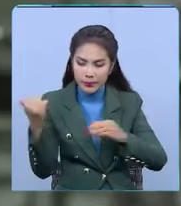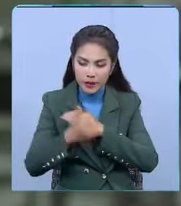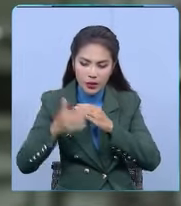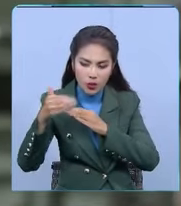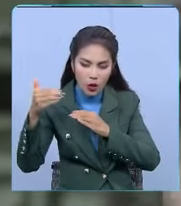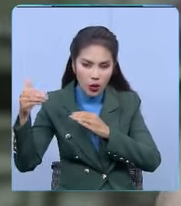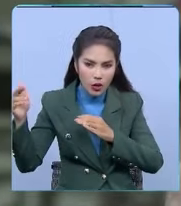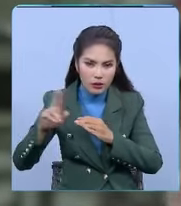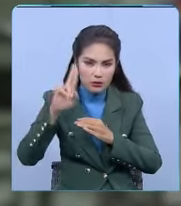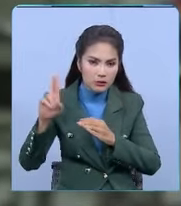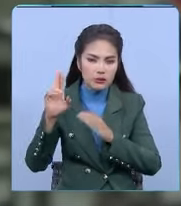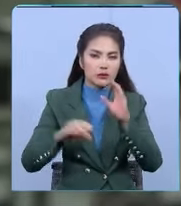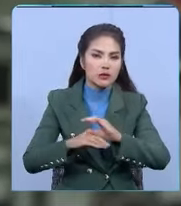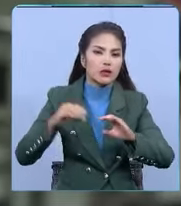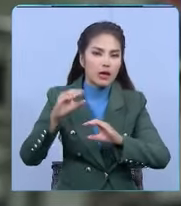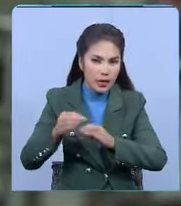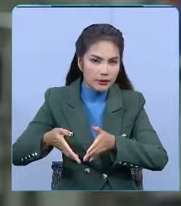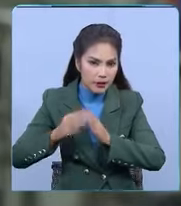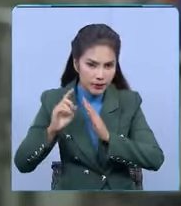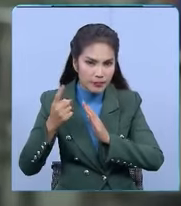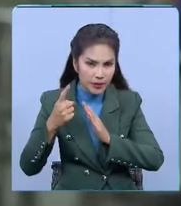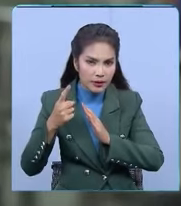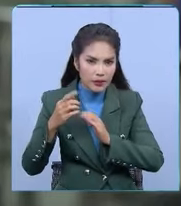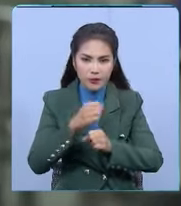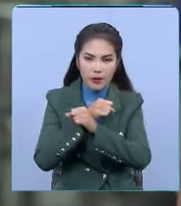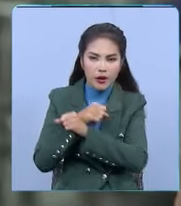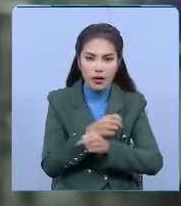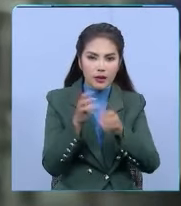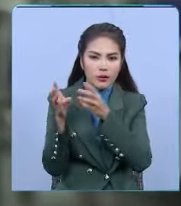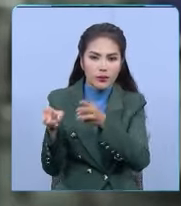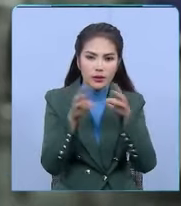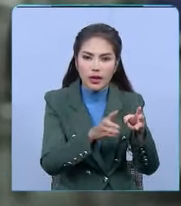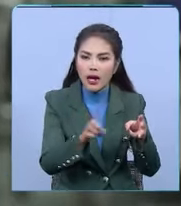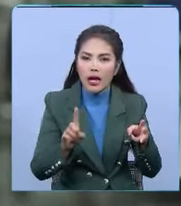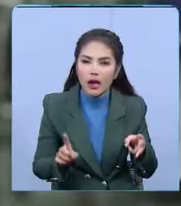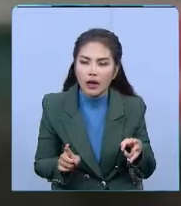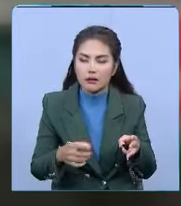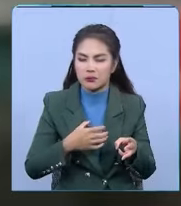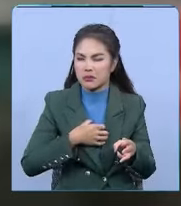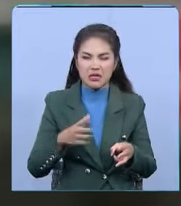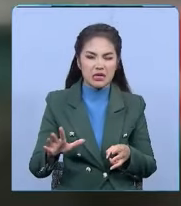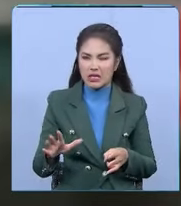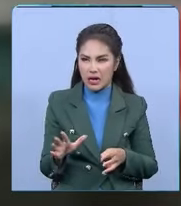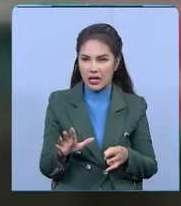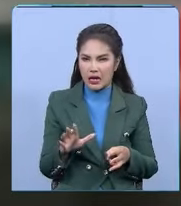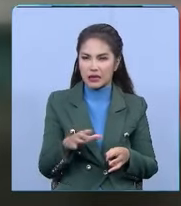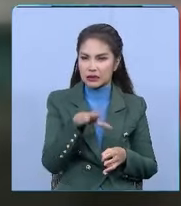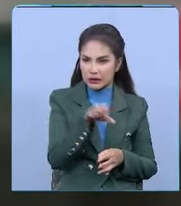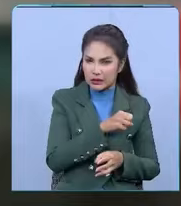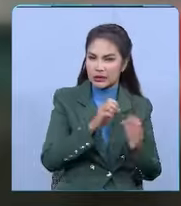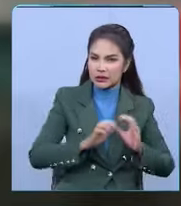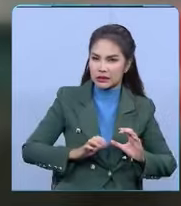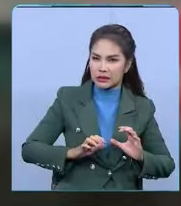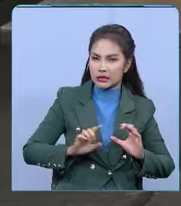ที่มาจะพูดหรือโครงการที่เกิดขึ้นในรัฐบาลเรามีวิธีป้องกันอย่างไรได้ไหมครับที่ไม่ให้ต่างชาติเข้ามาสวมสิทธิ์ คืออย่างนี้มันก็ต้องเลื่อนขึ้นอยู่